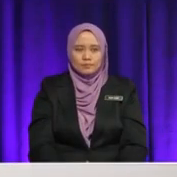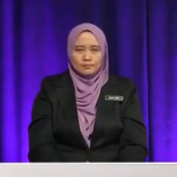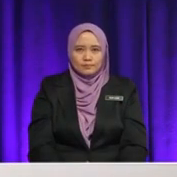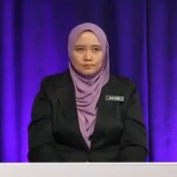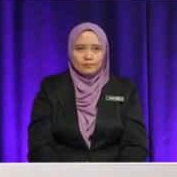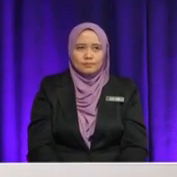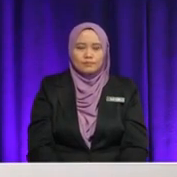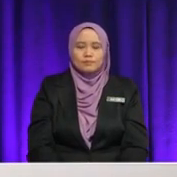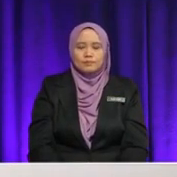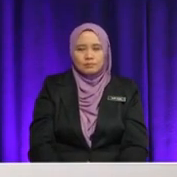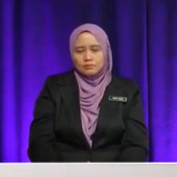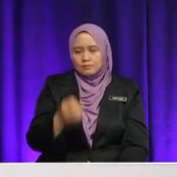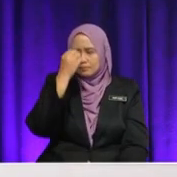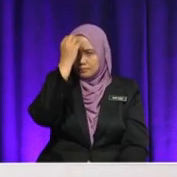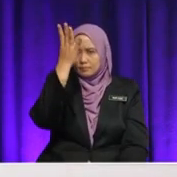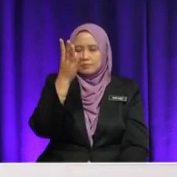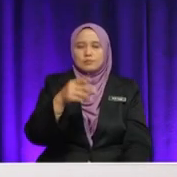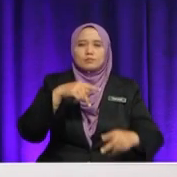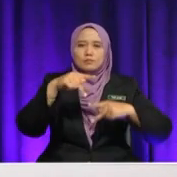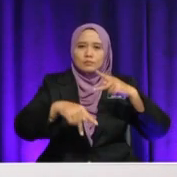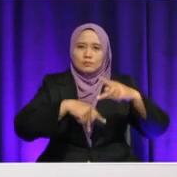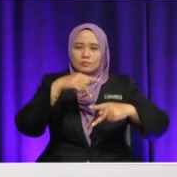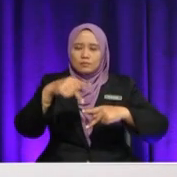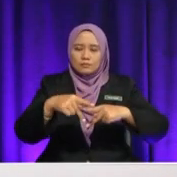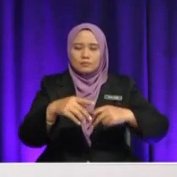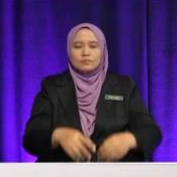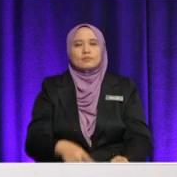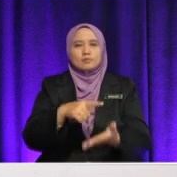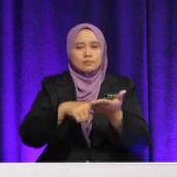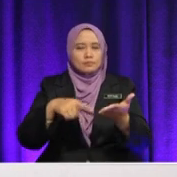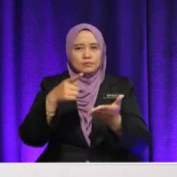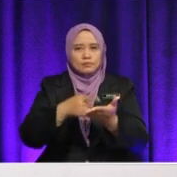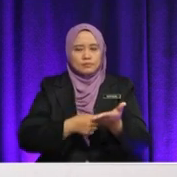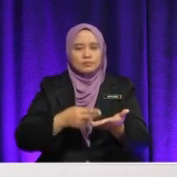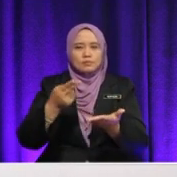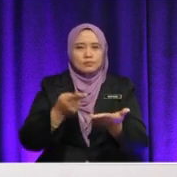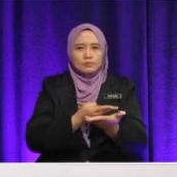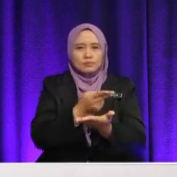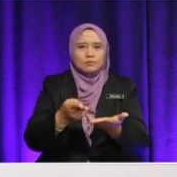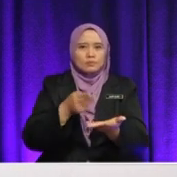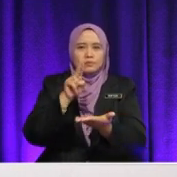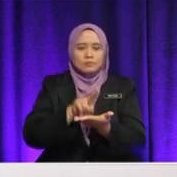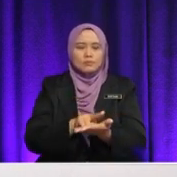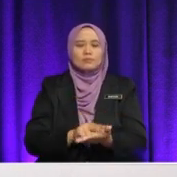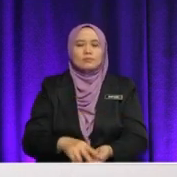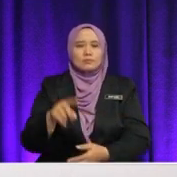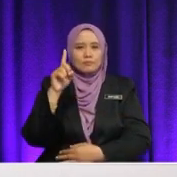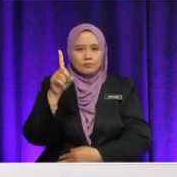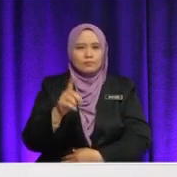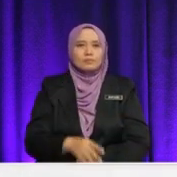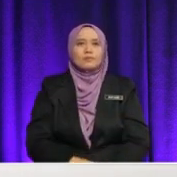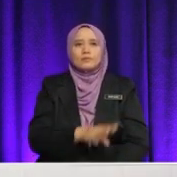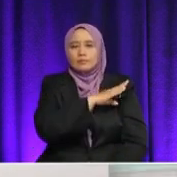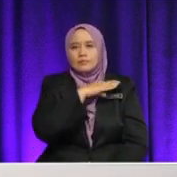22 yaitu menerangkan proses final rayumu pertama Oke dan yang kedua adalah menjelaskan kepentingan tenar Ayu